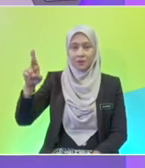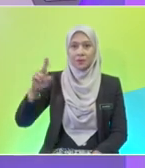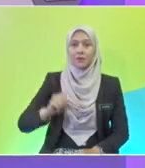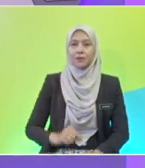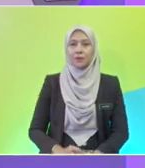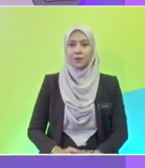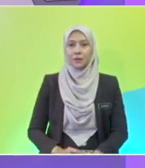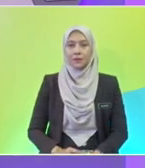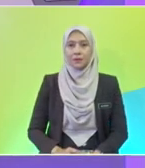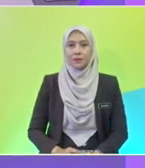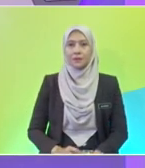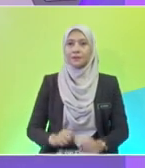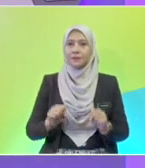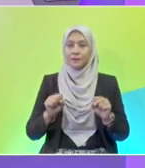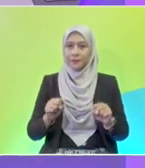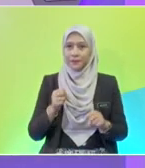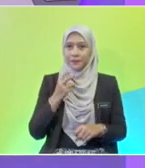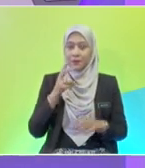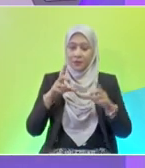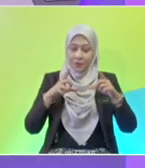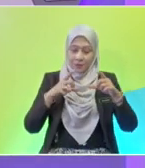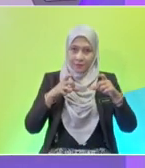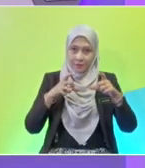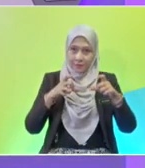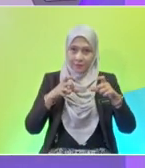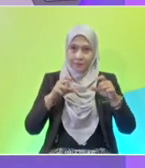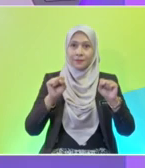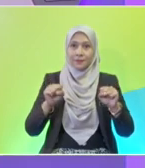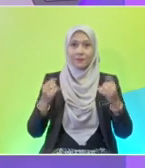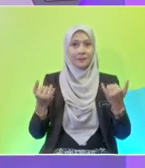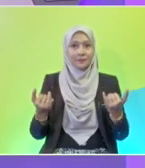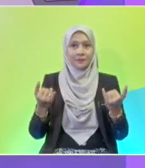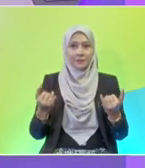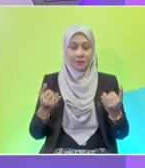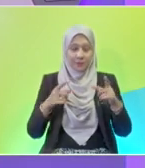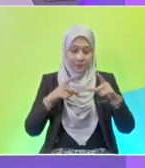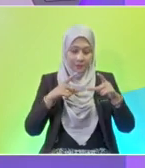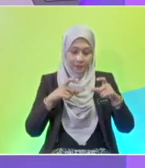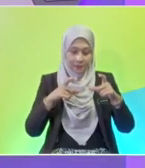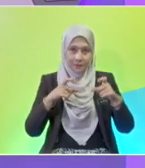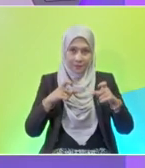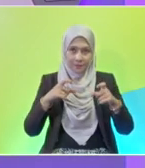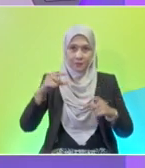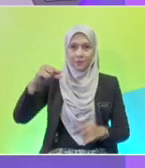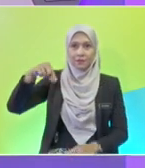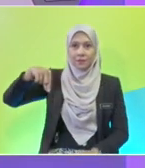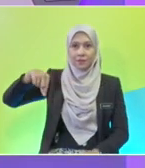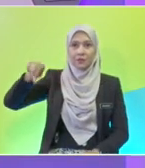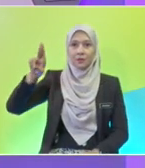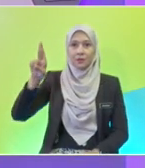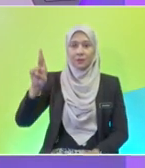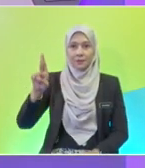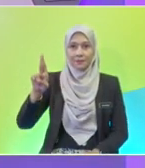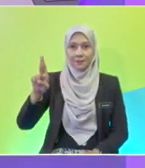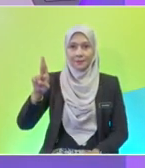latihan gua ambil soal dan soal-soalan dari tahun SPM tahun-tahun lepas G dan Cikgu kumpulkan menjadi dalam bentuk